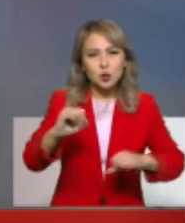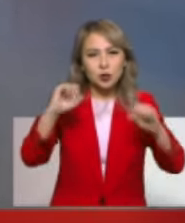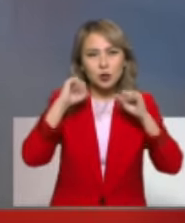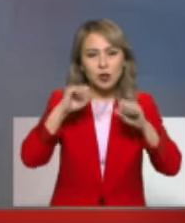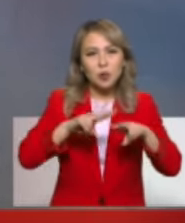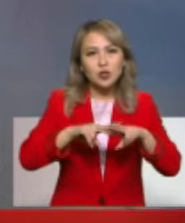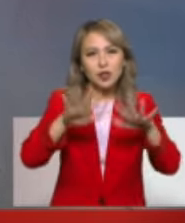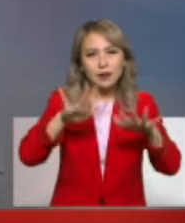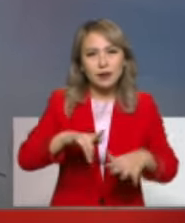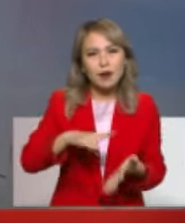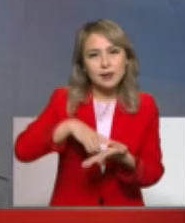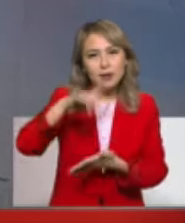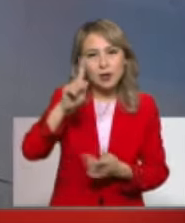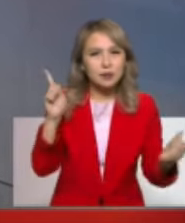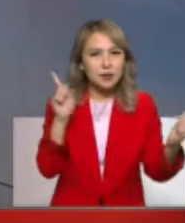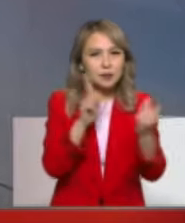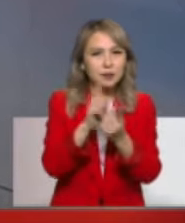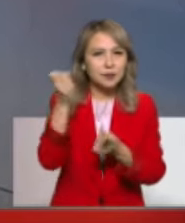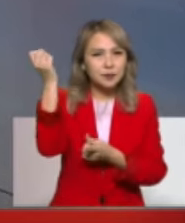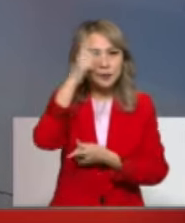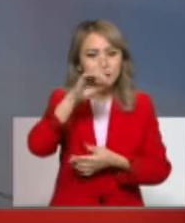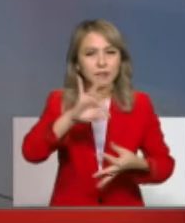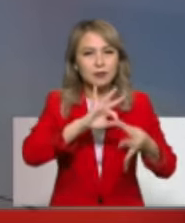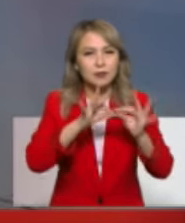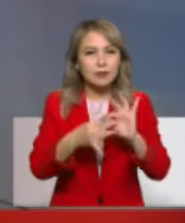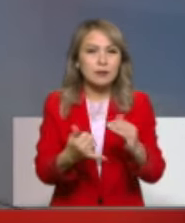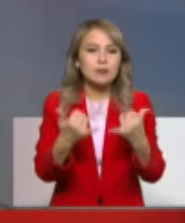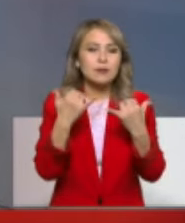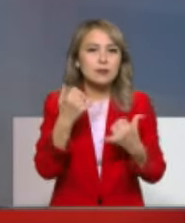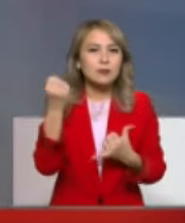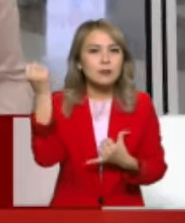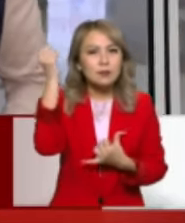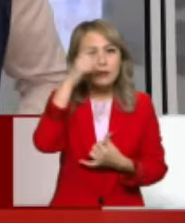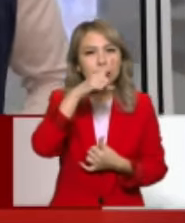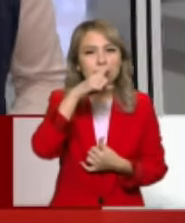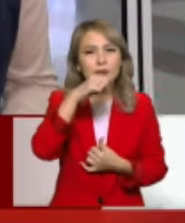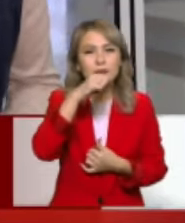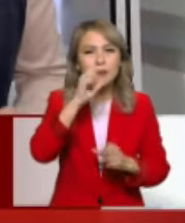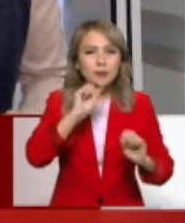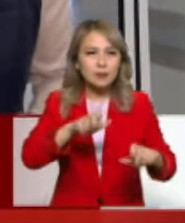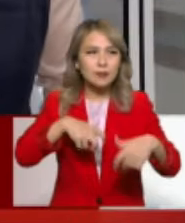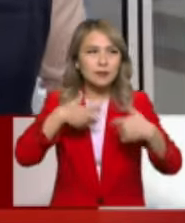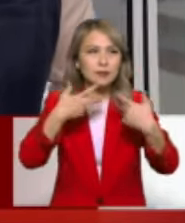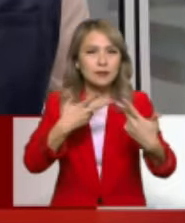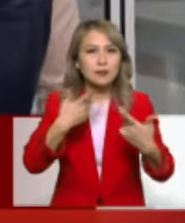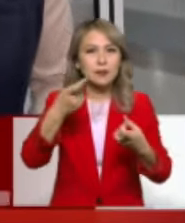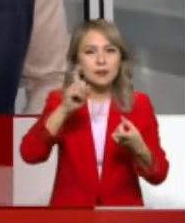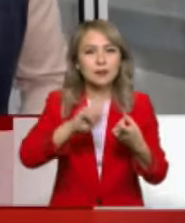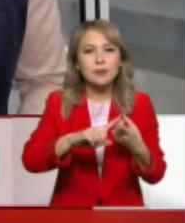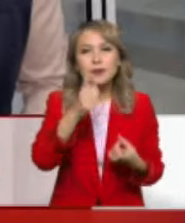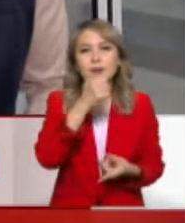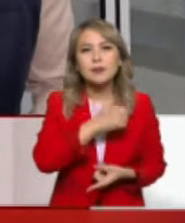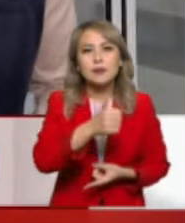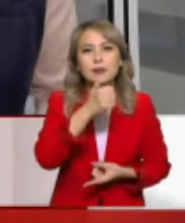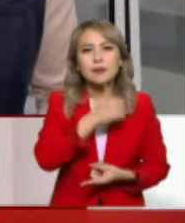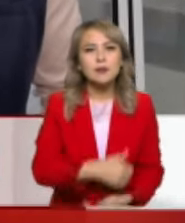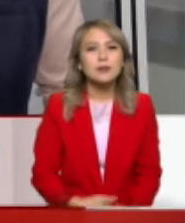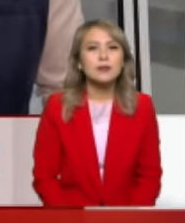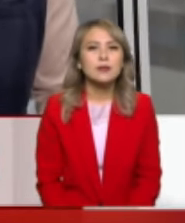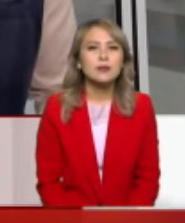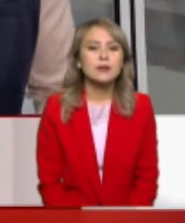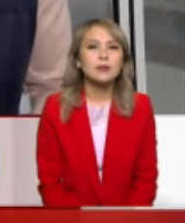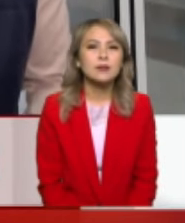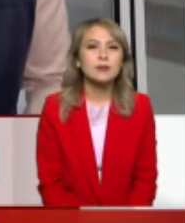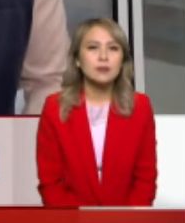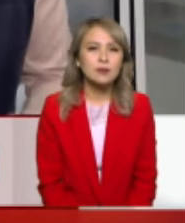Спортшыны Елорда әуежайынан қарсы алуға әріптесім Асылбек Данияр барған еді. Қазір тілшіміз студиямен тікелей байланысқа шықты. Асылбек,